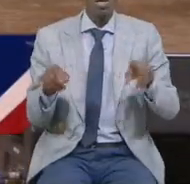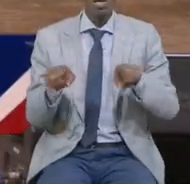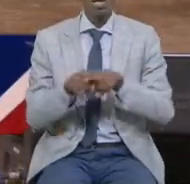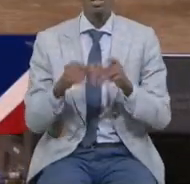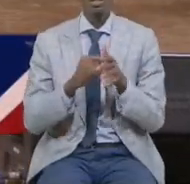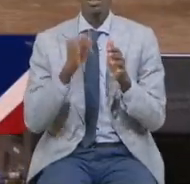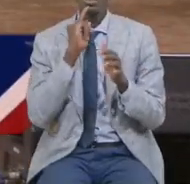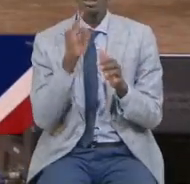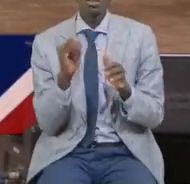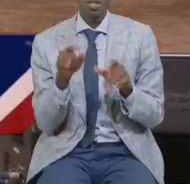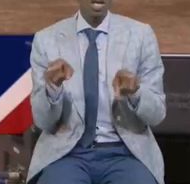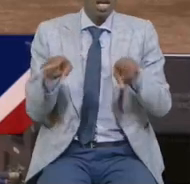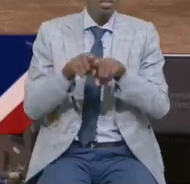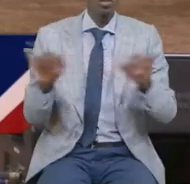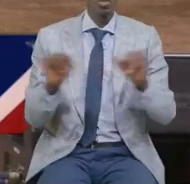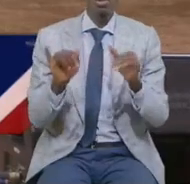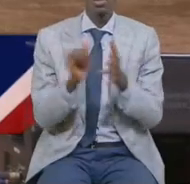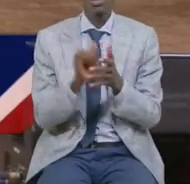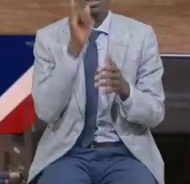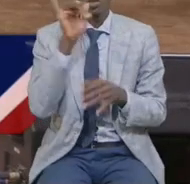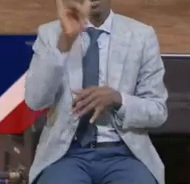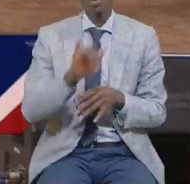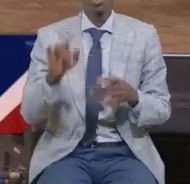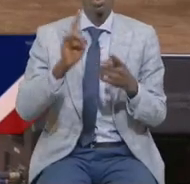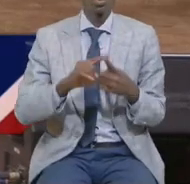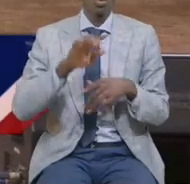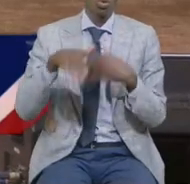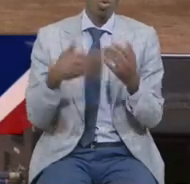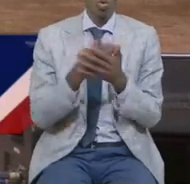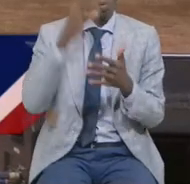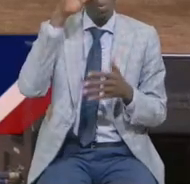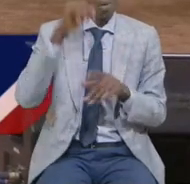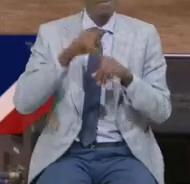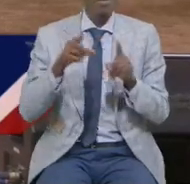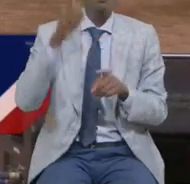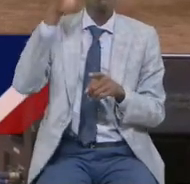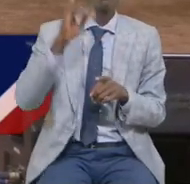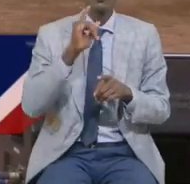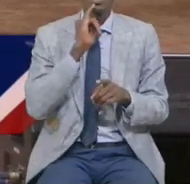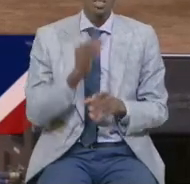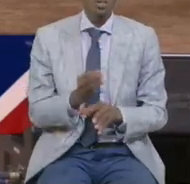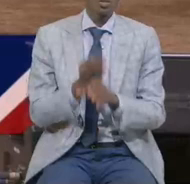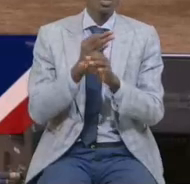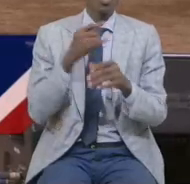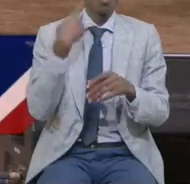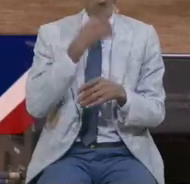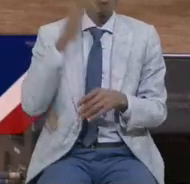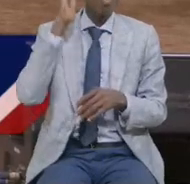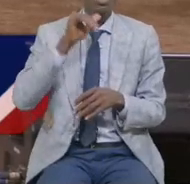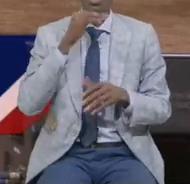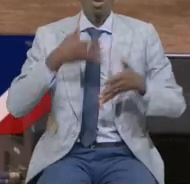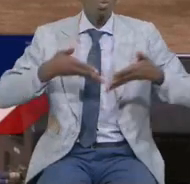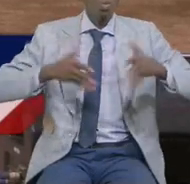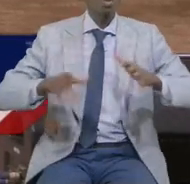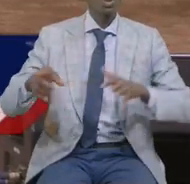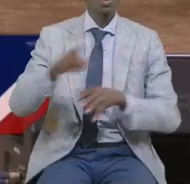Et Dieu qui est fidèle ne permettra pas que vous soyez tentés.